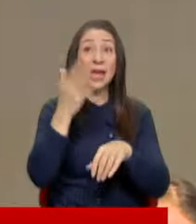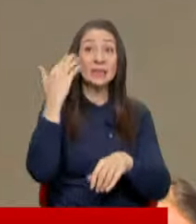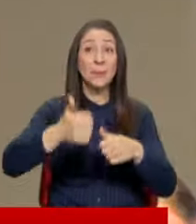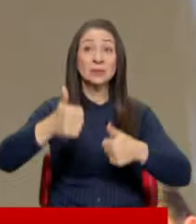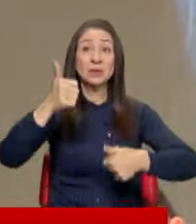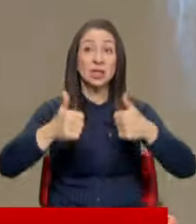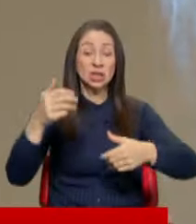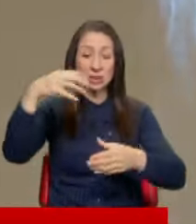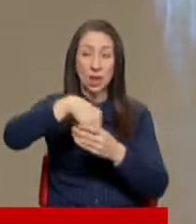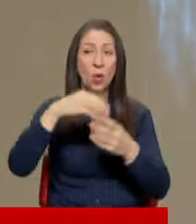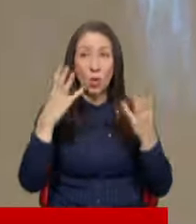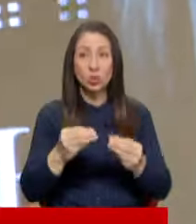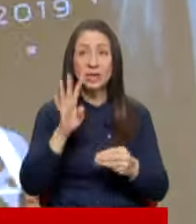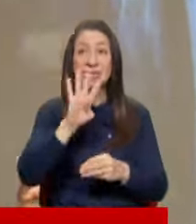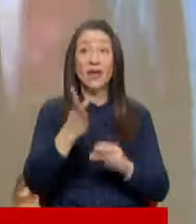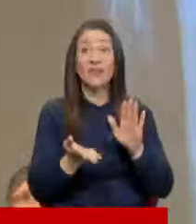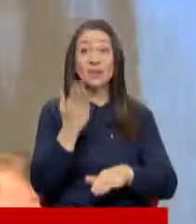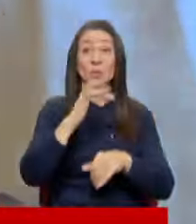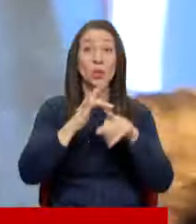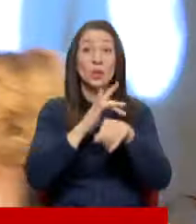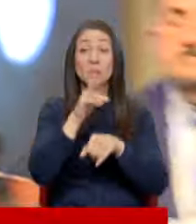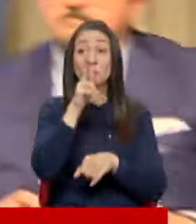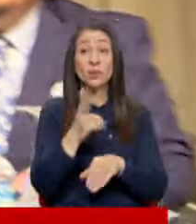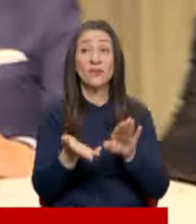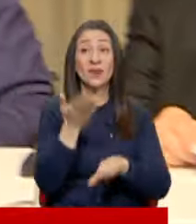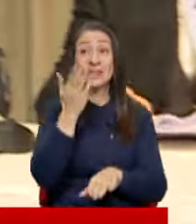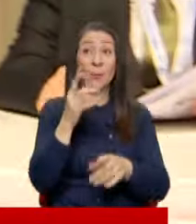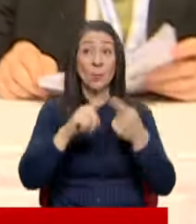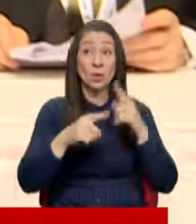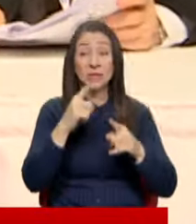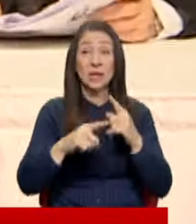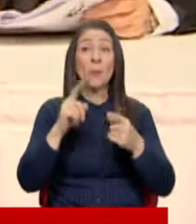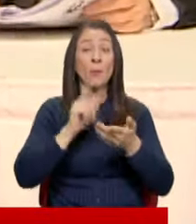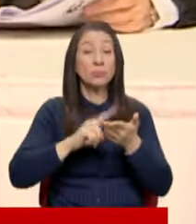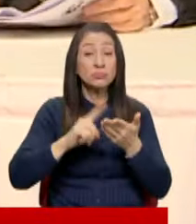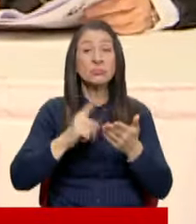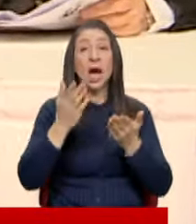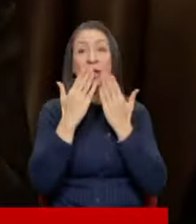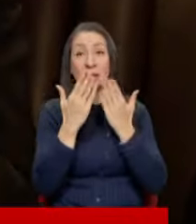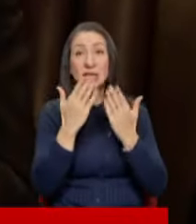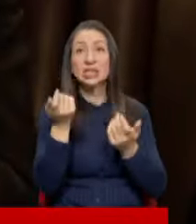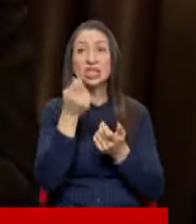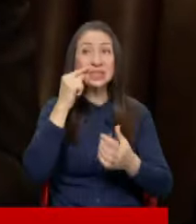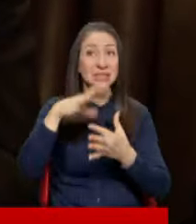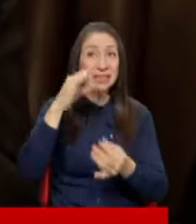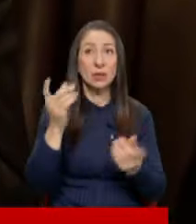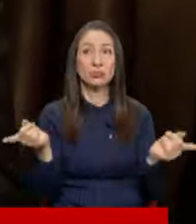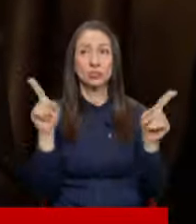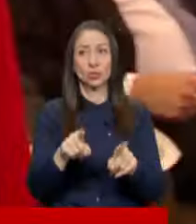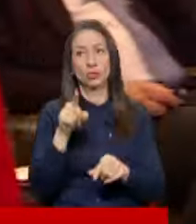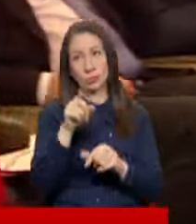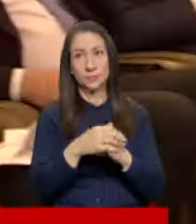başkanlarının da aralarında bulunduğu 40'tan fazla ülkeden 300'den fazla siyasetçi Diplomat akademisyen ve iş insanı zirvede bir